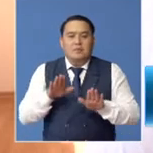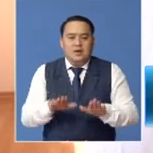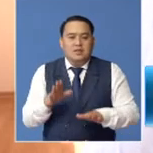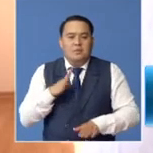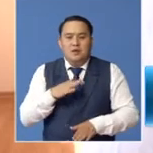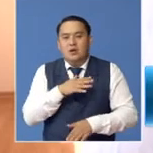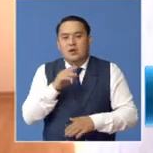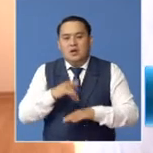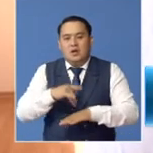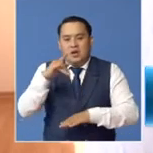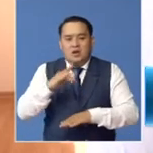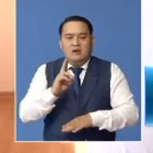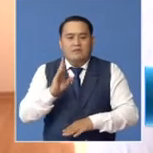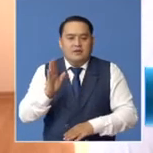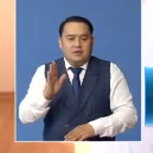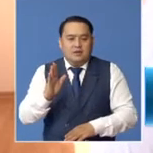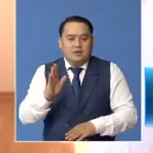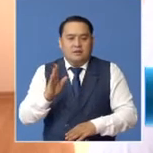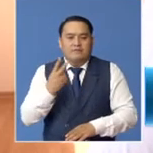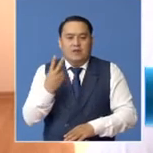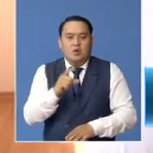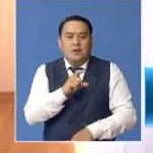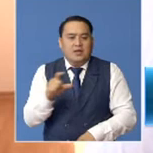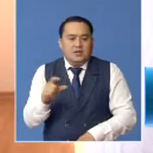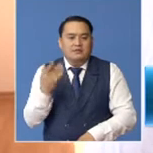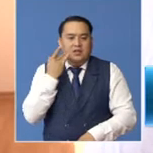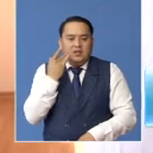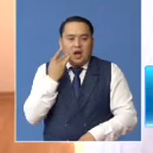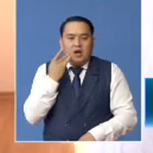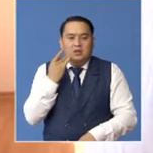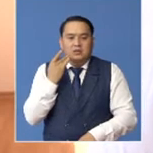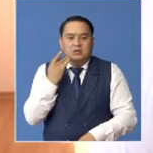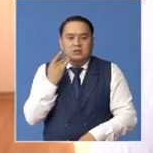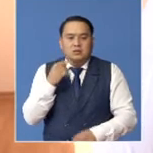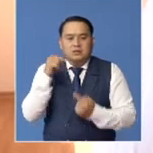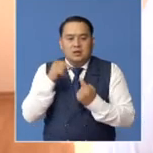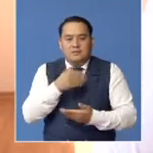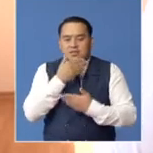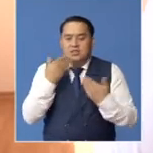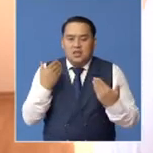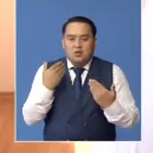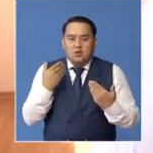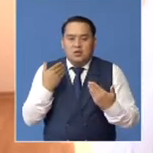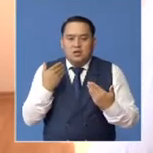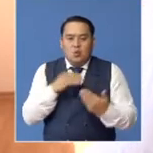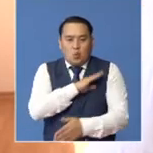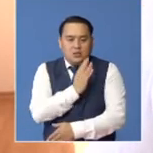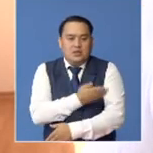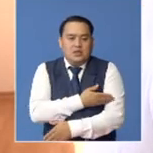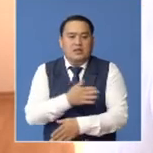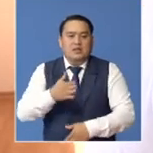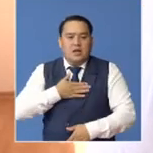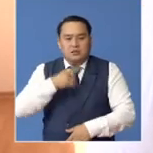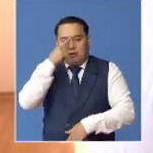в многоквартирном доме, многоэтажном, на втором этаже, и мы всегда имели предписание о несоответствии. И вот усилиями